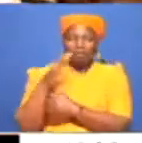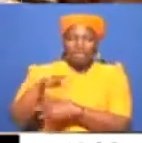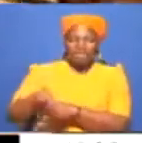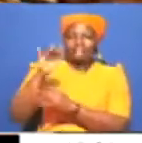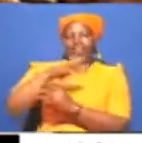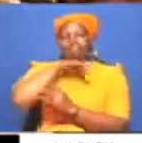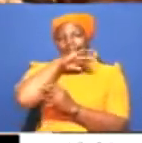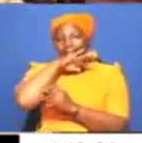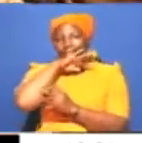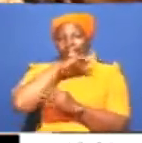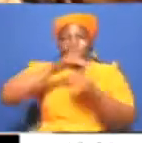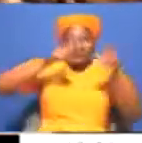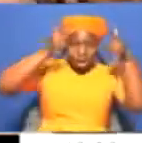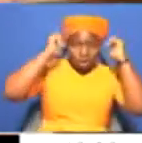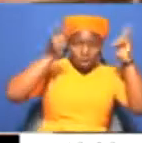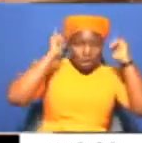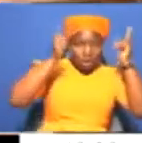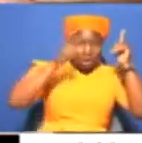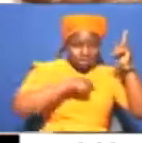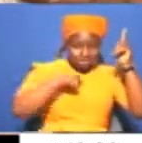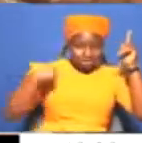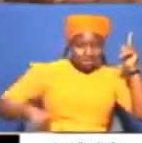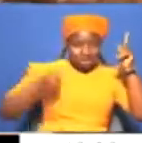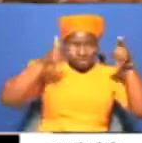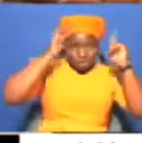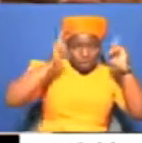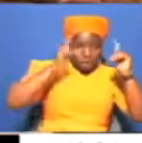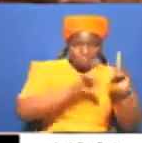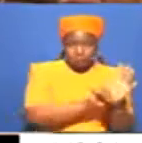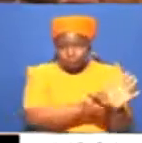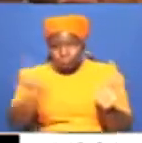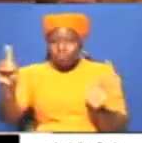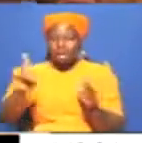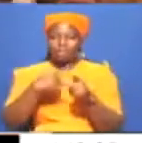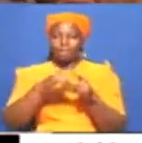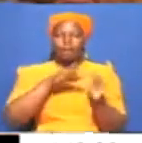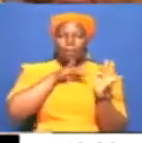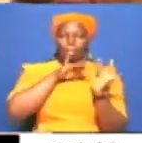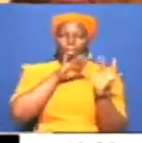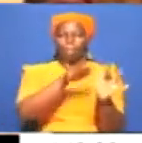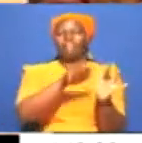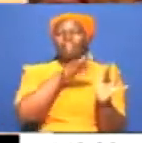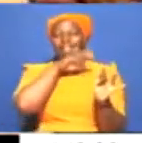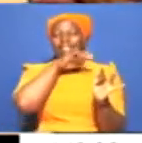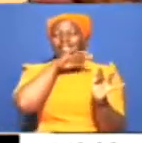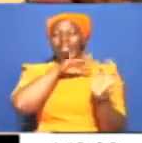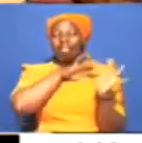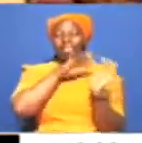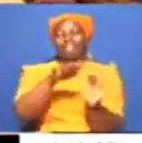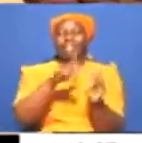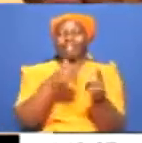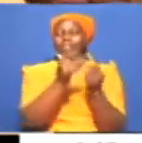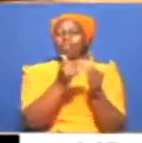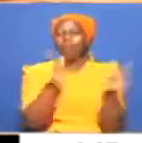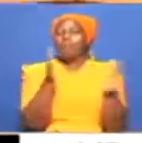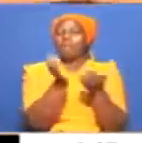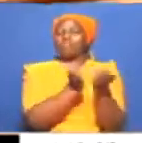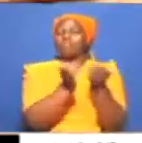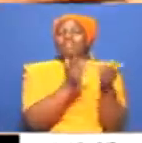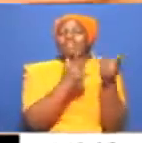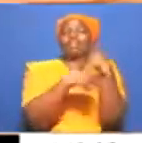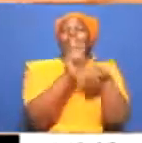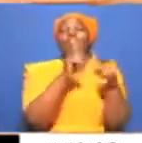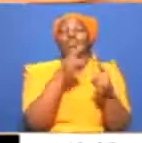maroli ya saina ikipita, inaacha fumbi. Sasa unafungua biashara usie nani. Na hakuna watu